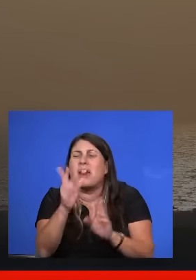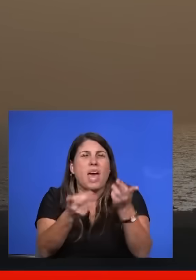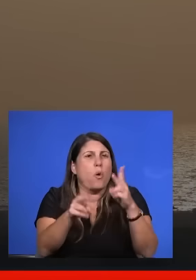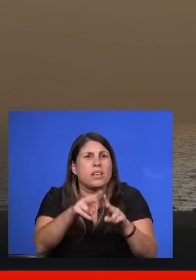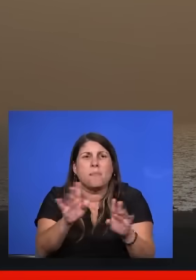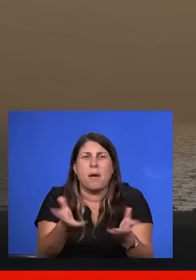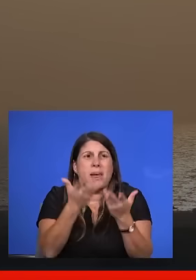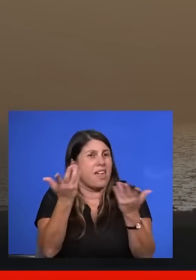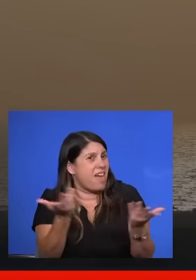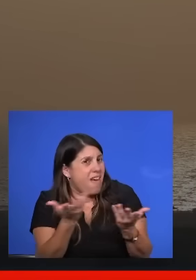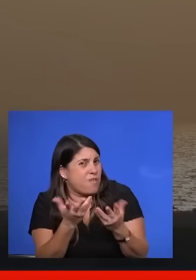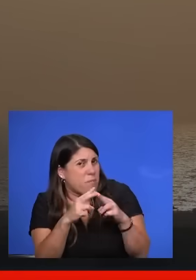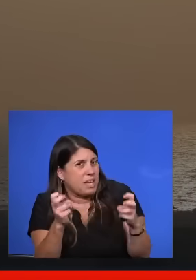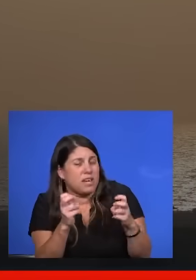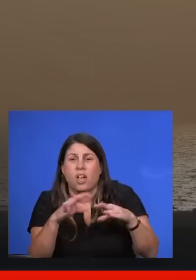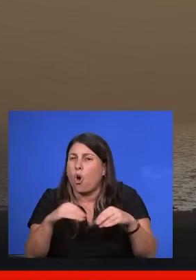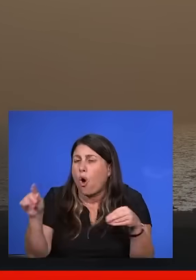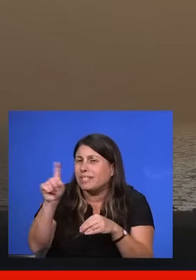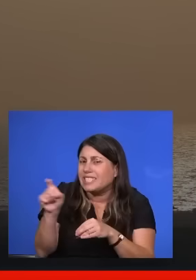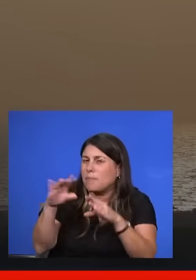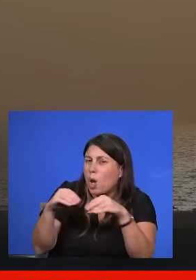איפה, באיזה עיר? חוף זיקים.